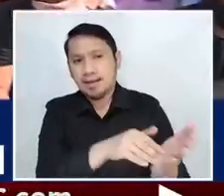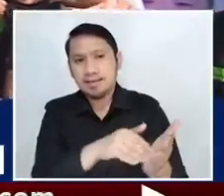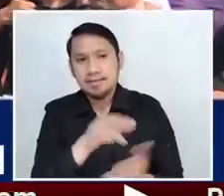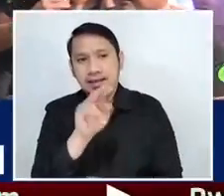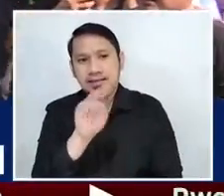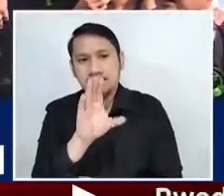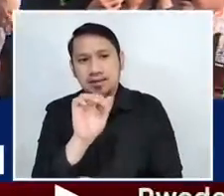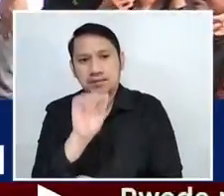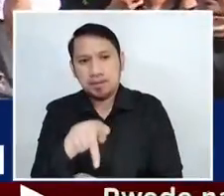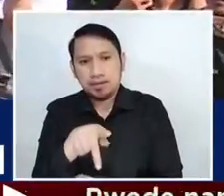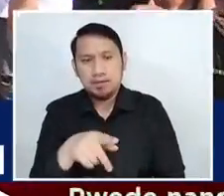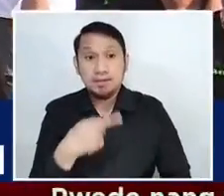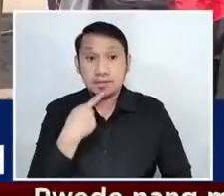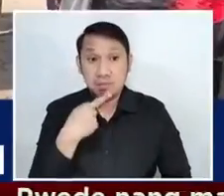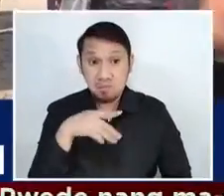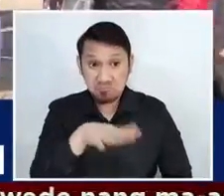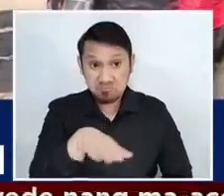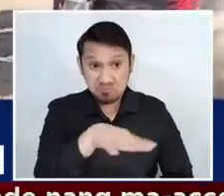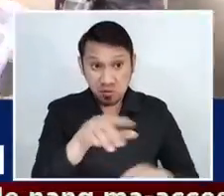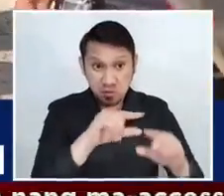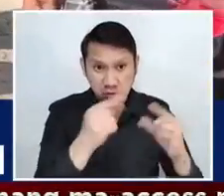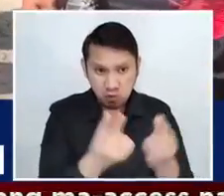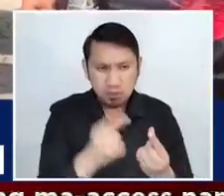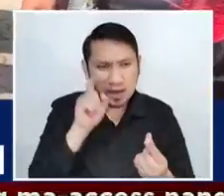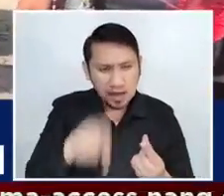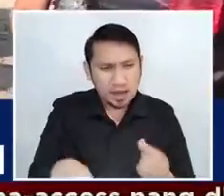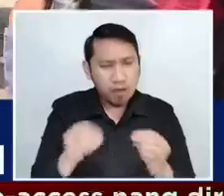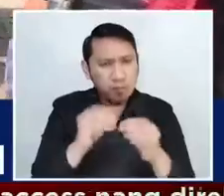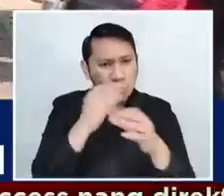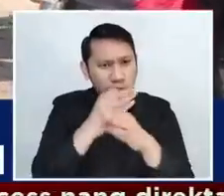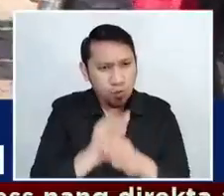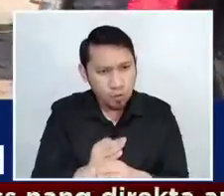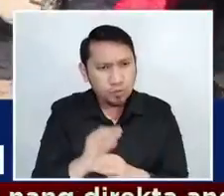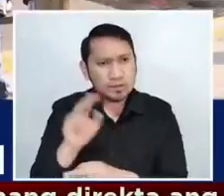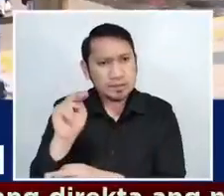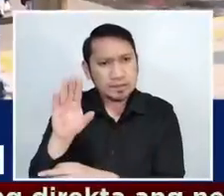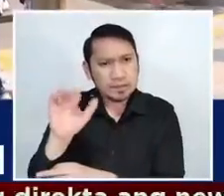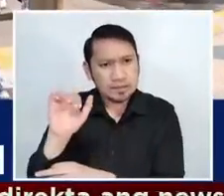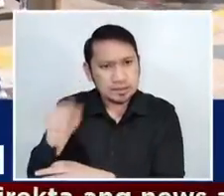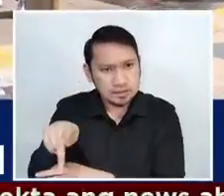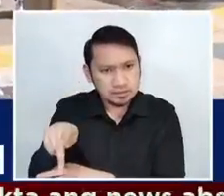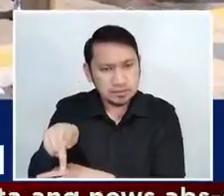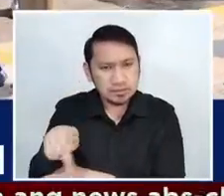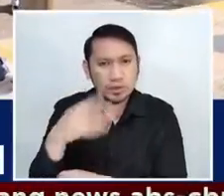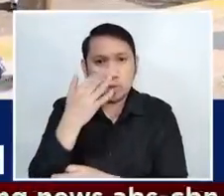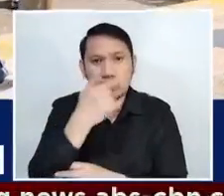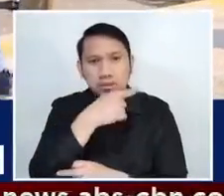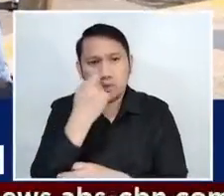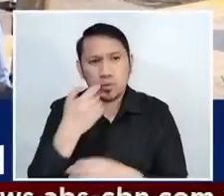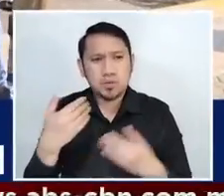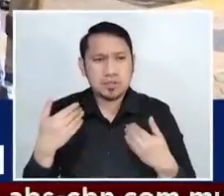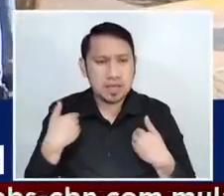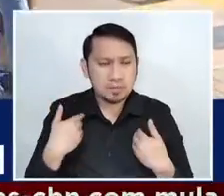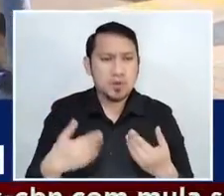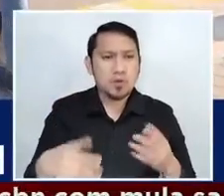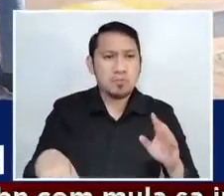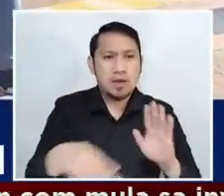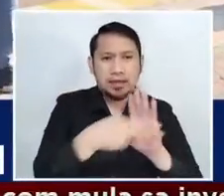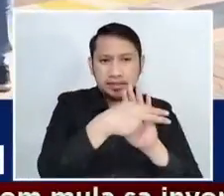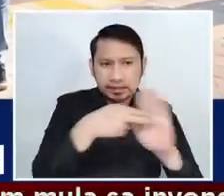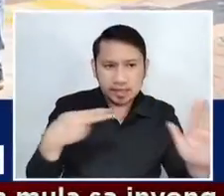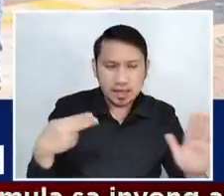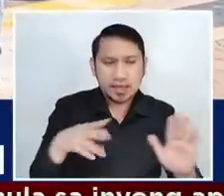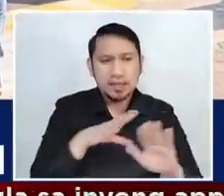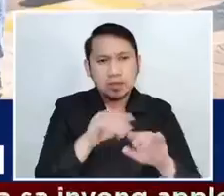pang dapat ayusin at pag-usapan tungkol sa NCAP gaya ng lane markings, signage at lubak